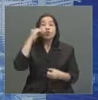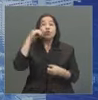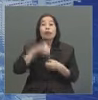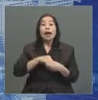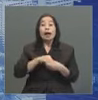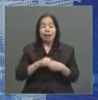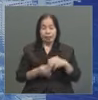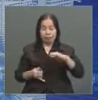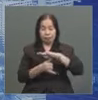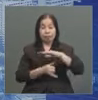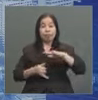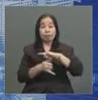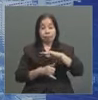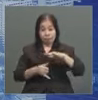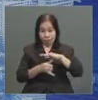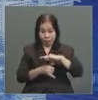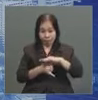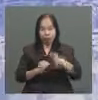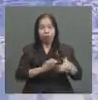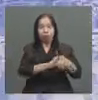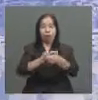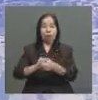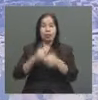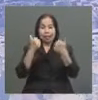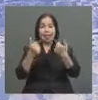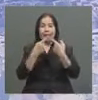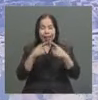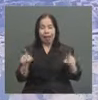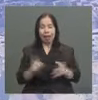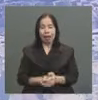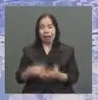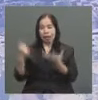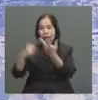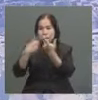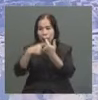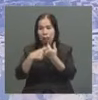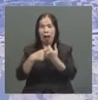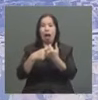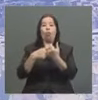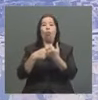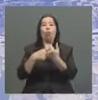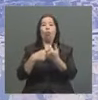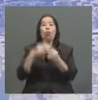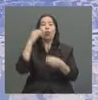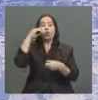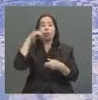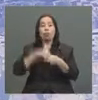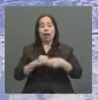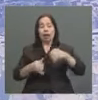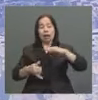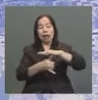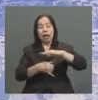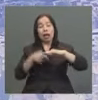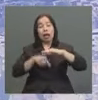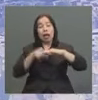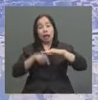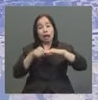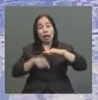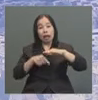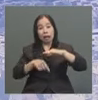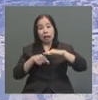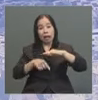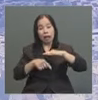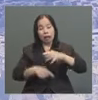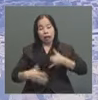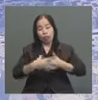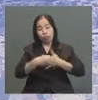ชาติทุกคนก็ให้ความร่วมมือแต่ปรากฏว่าตัวเลขที่เกิดขึ้นในการที่ติดเชื้อจากคนในพักอาศัย